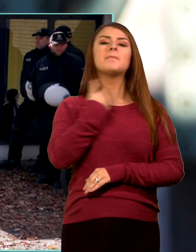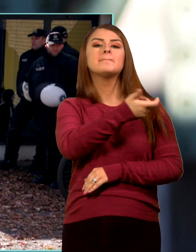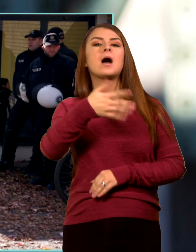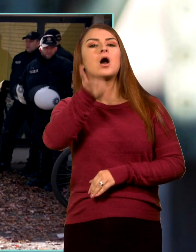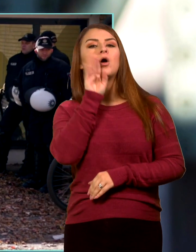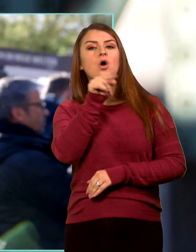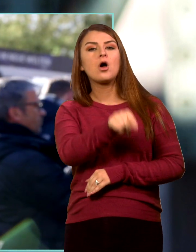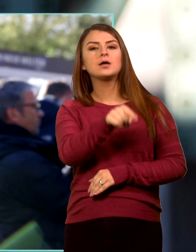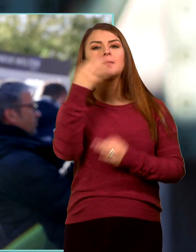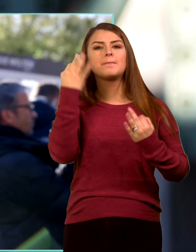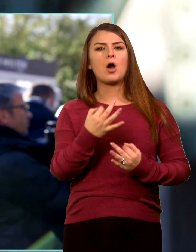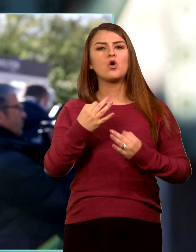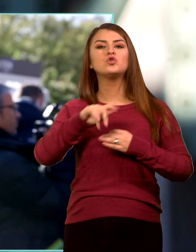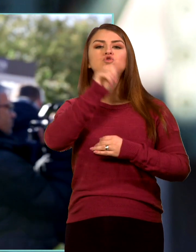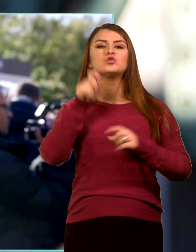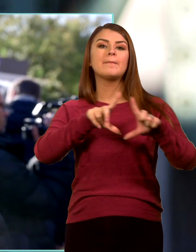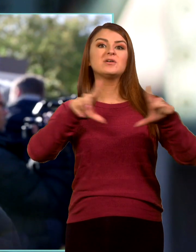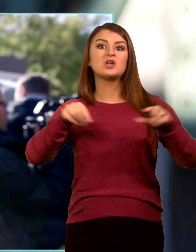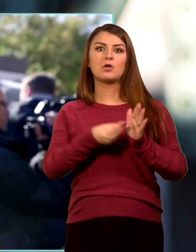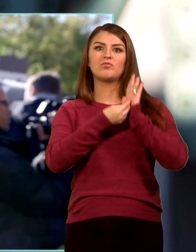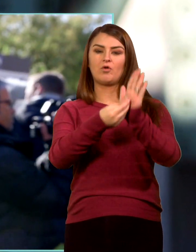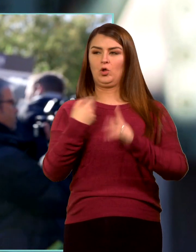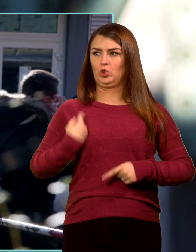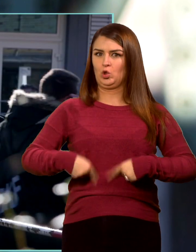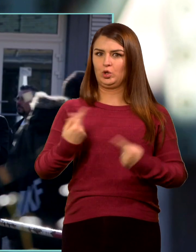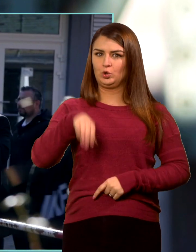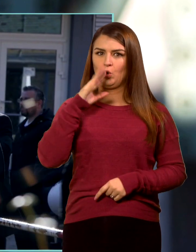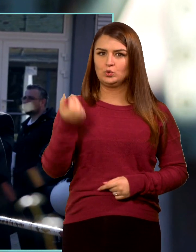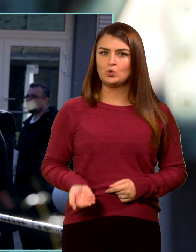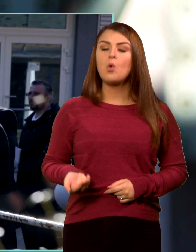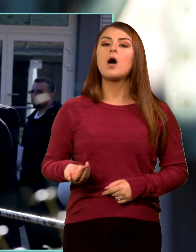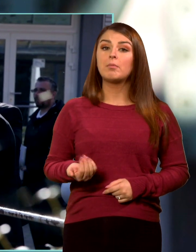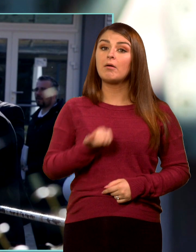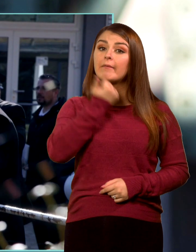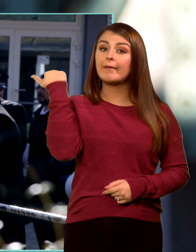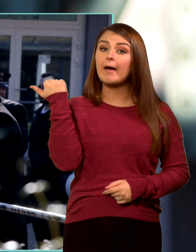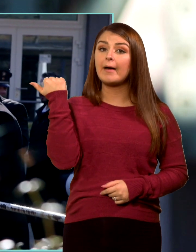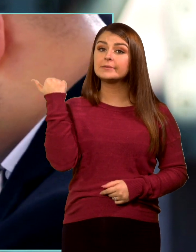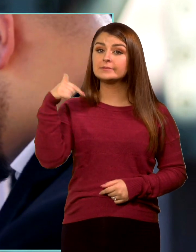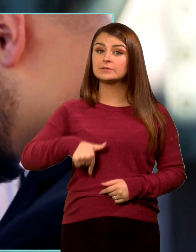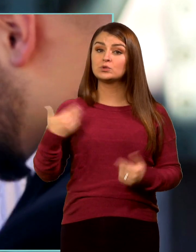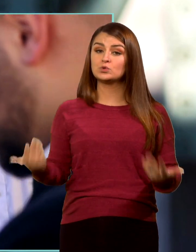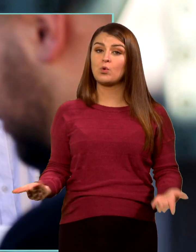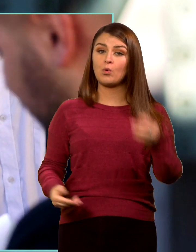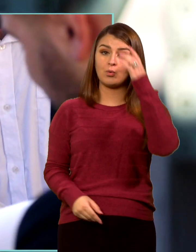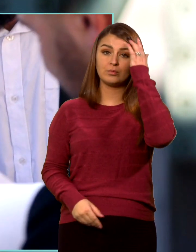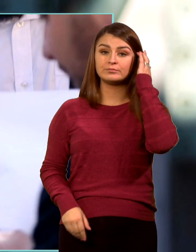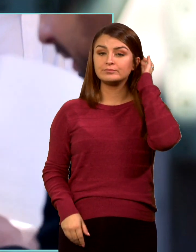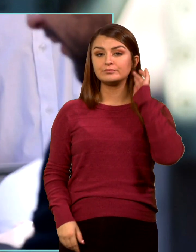gehört, dass man dafür irgendwie seine Studienbescheinigung vorzeigen muss. Sowas habe ich noch nie gehört. Ja, ist ein krasser Akt hier.